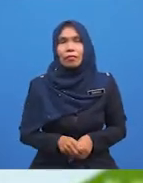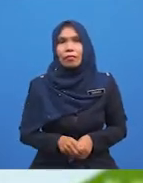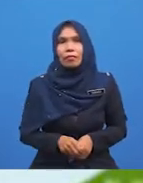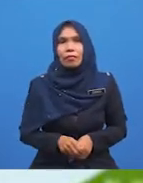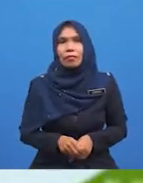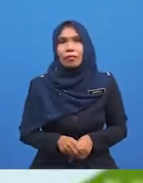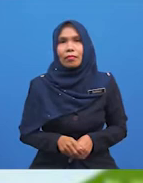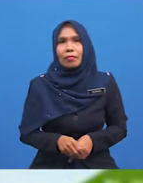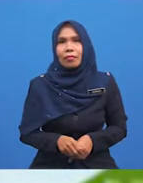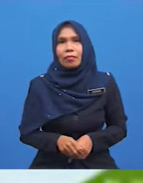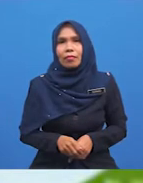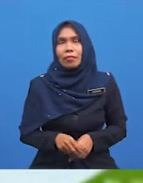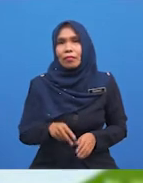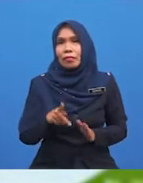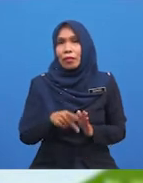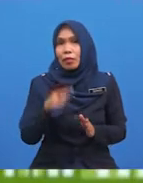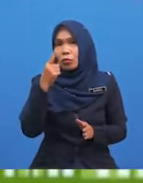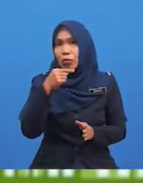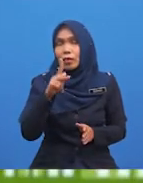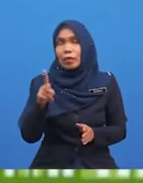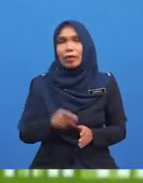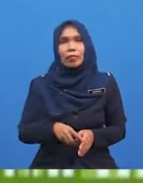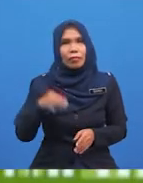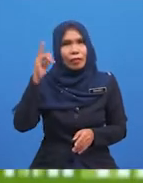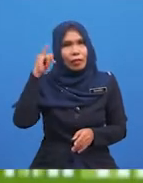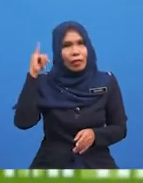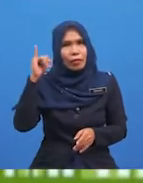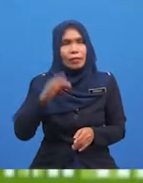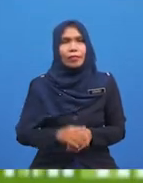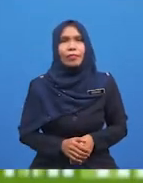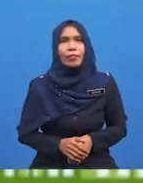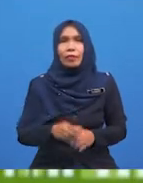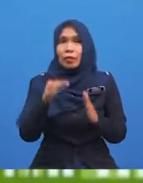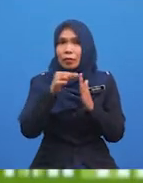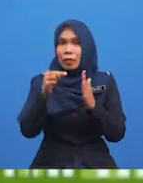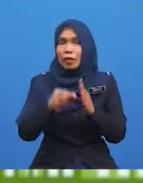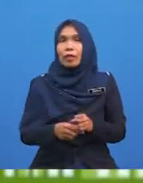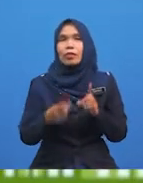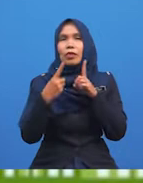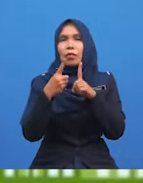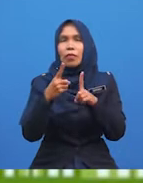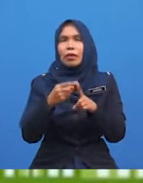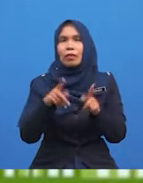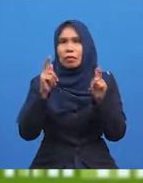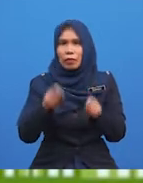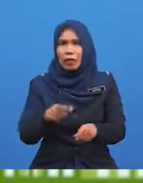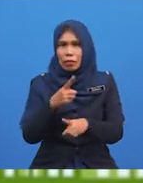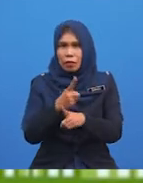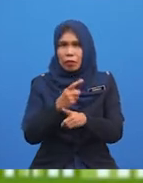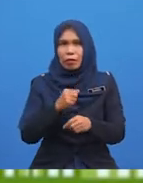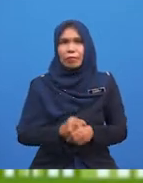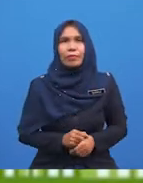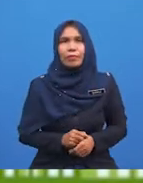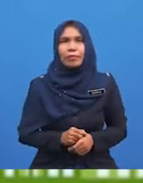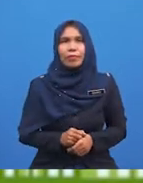dan memerlukan huraian ringkas. Pemilihan jawapan perlu tepat dan selari dengan cadangan